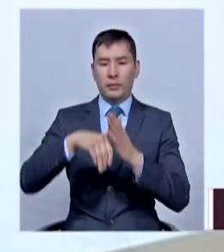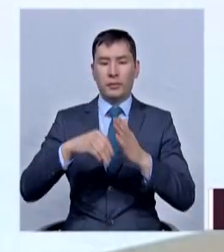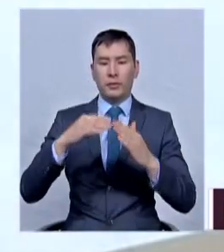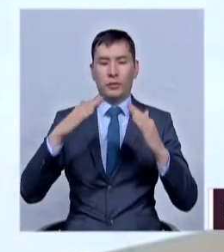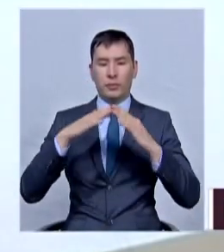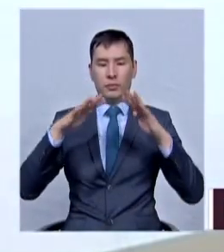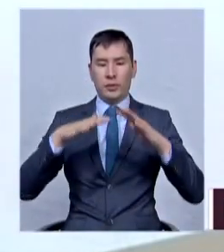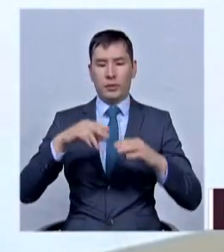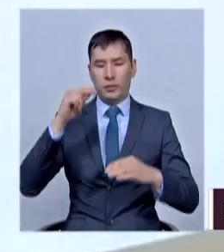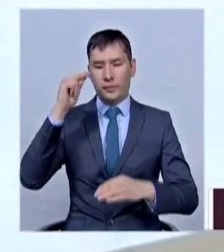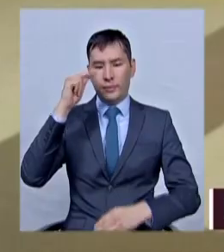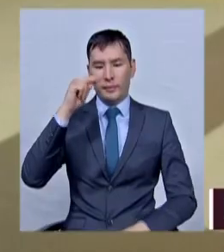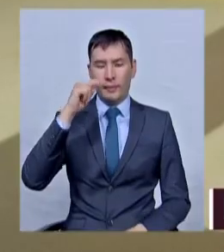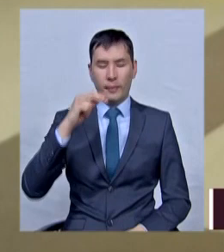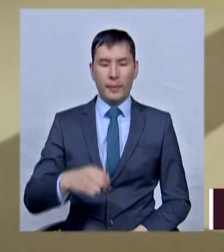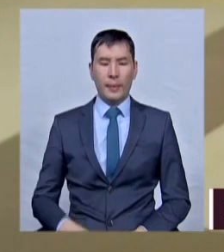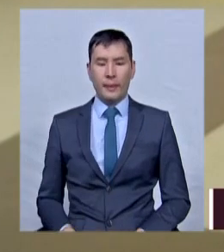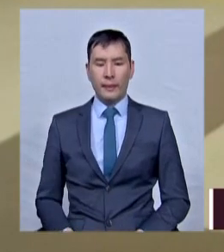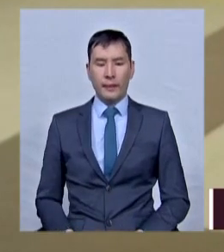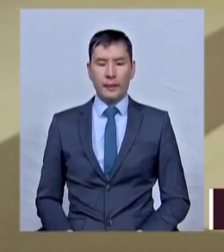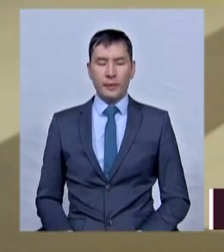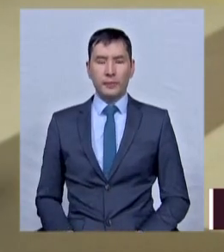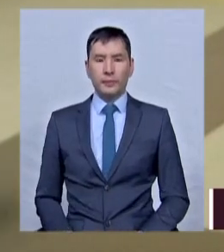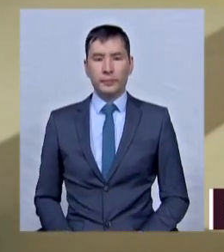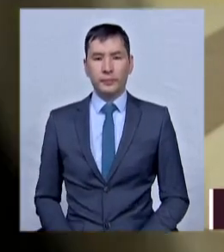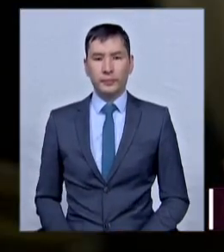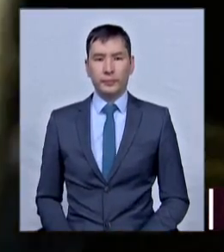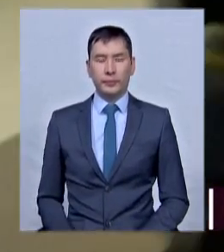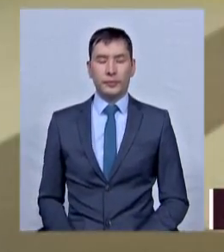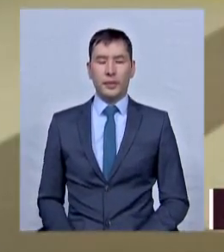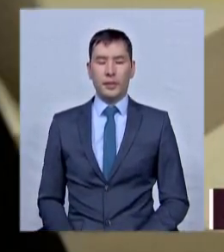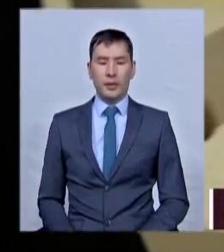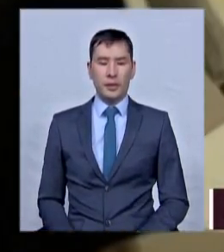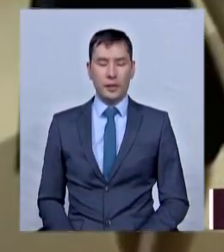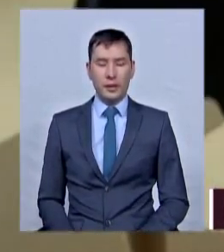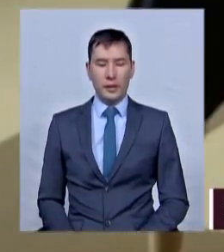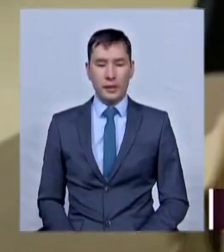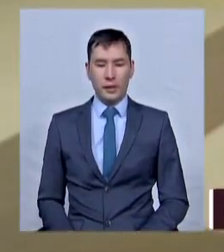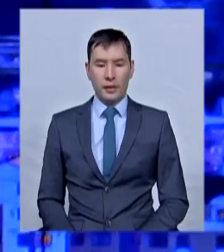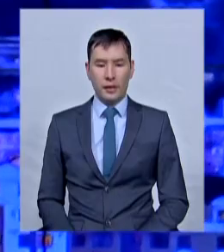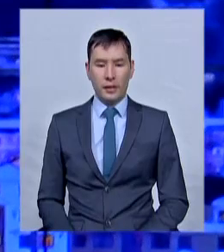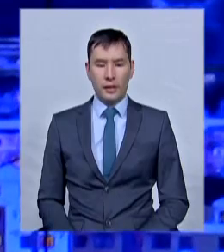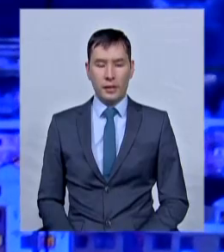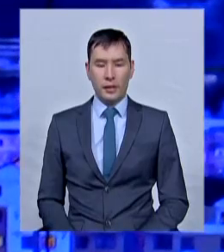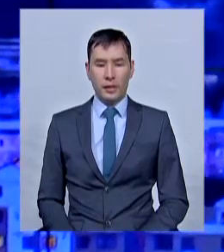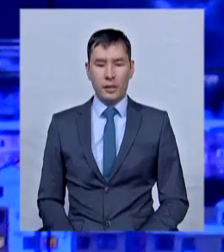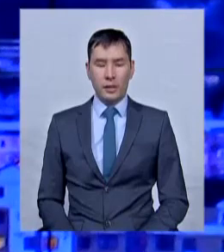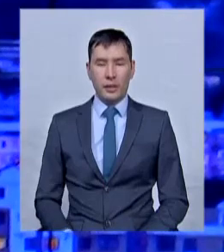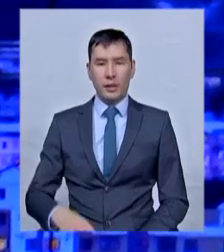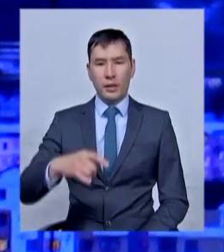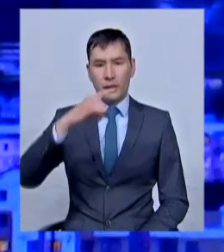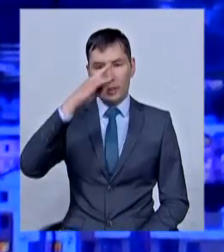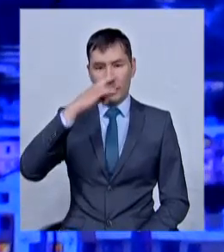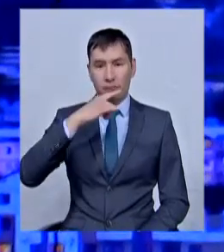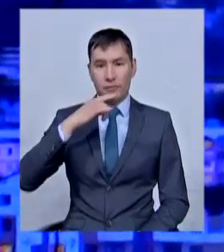Ал 140 мектепте кезекші сыныптар ашылған. Жанар Ғаниқызы, Рашид Шүкірәлиев, Алматы телеарнасы. Қазақстанда